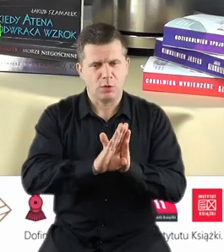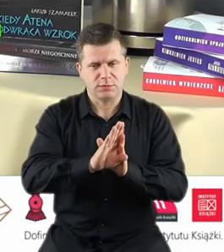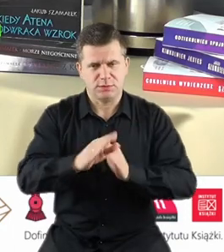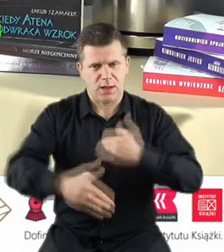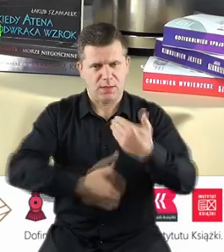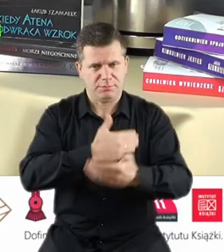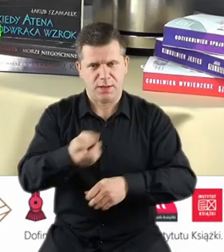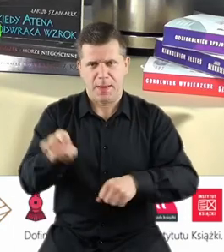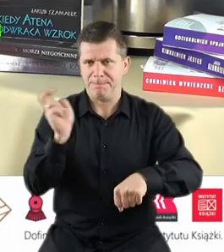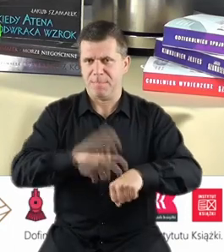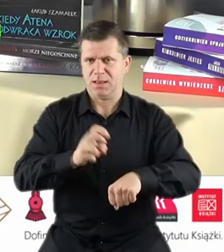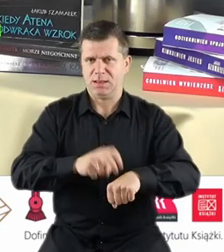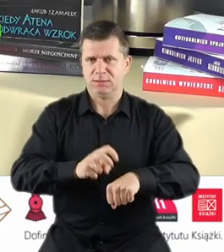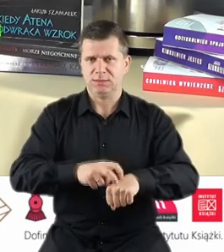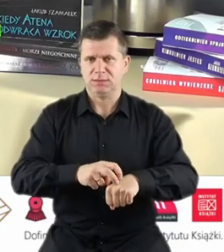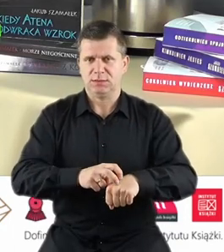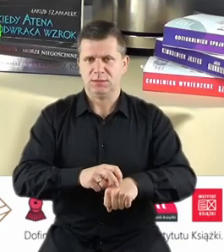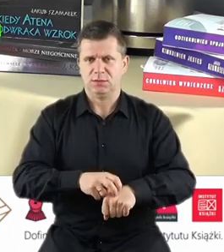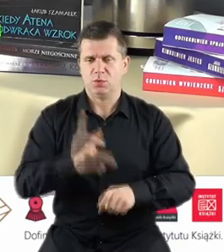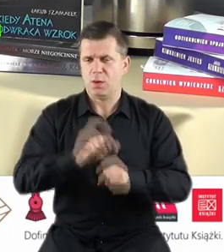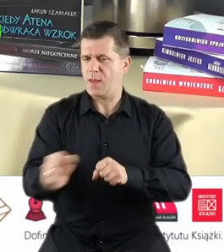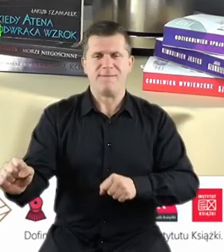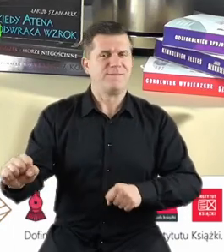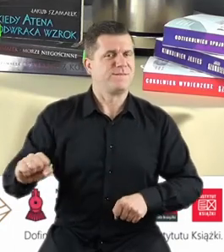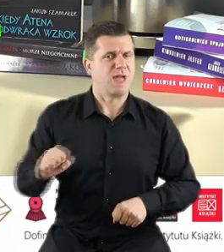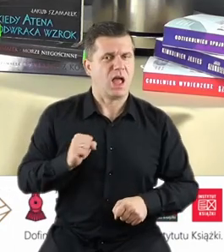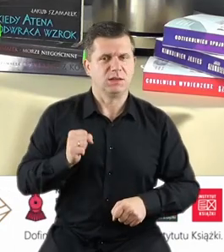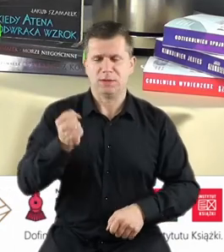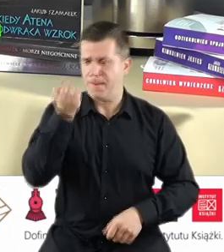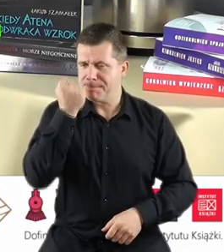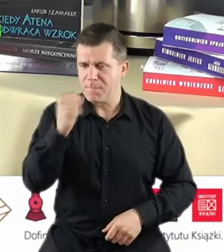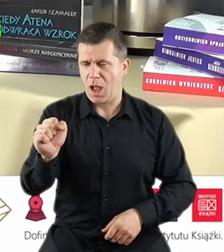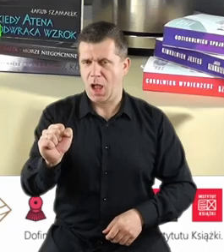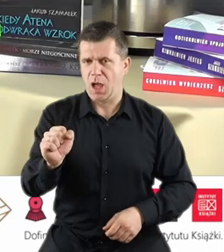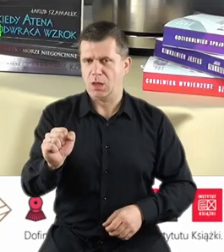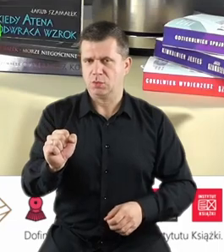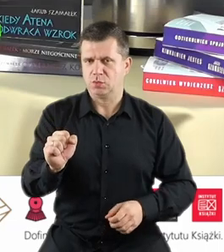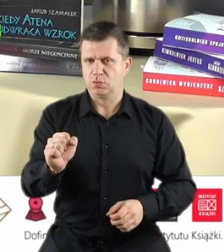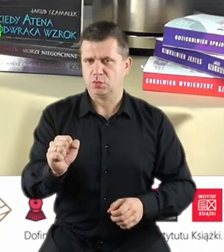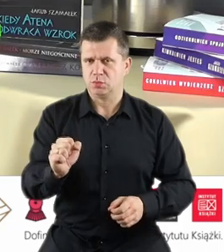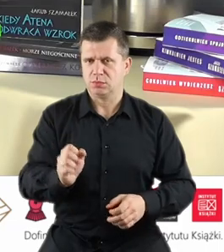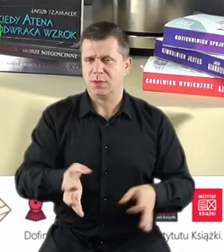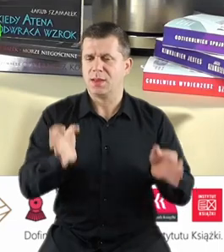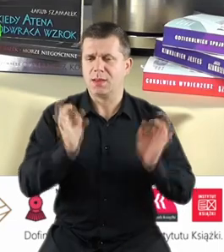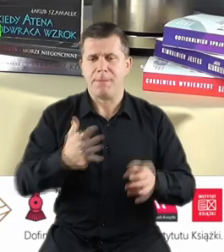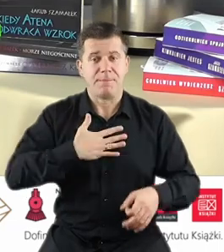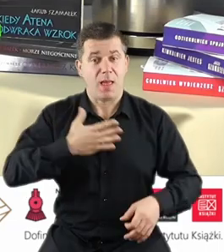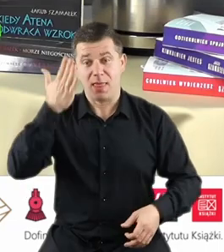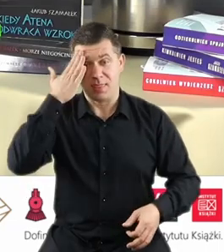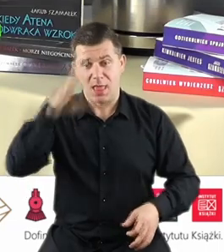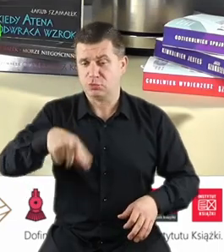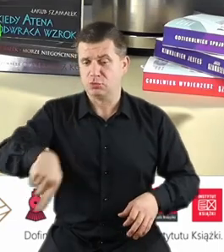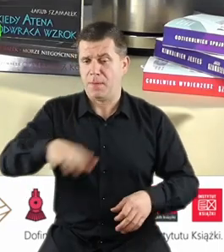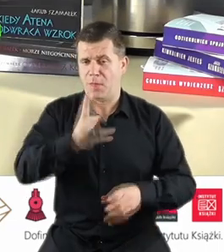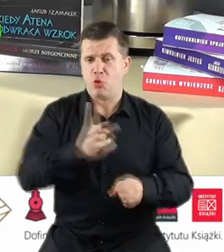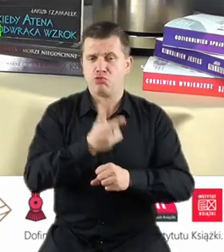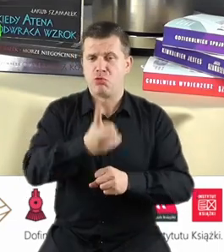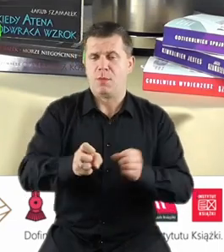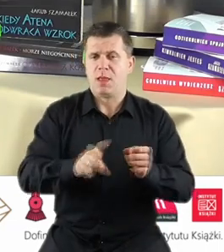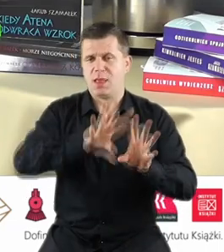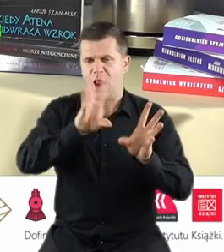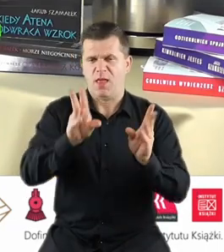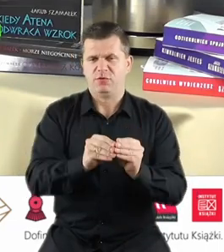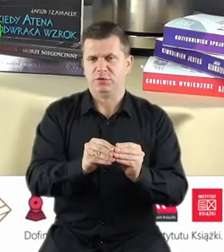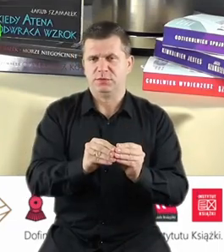kolosalne. I to jest fascynujące, bardzo obiecujące. Teraz tylko jeszcze miejmy nadzieję, żeby to było dostępne dla wszystkich, nie tylko dla tych, którzy płacą